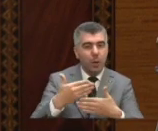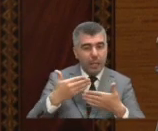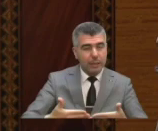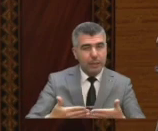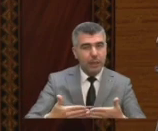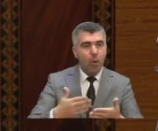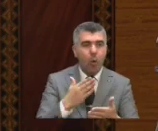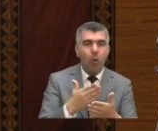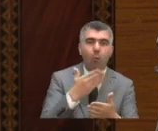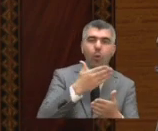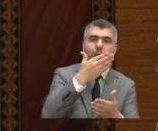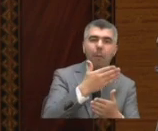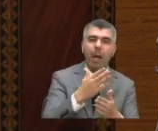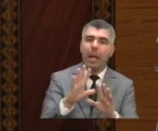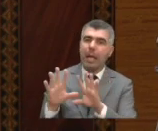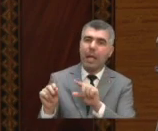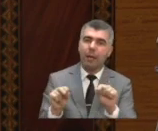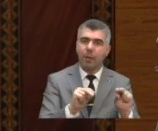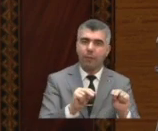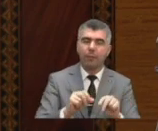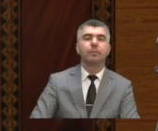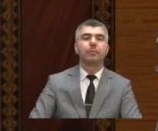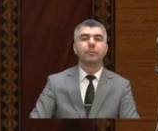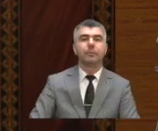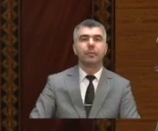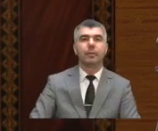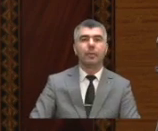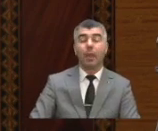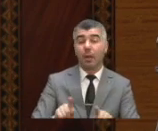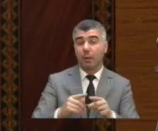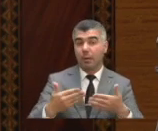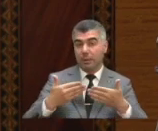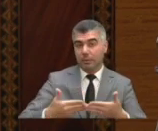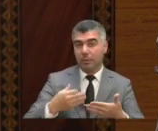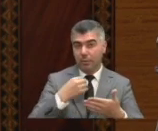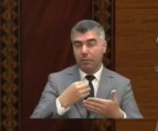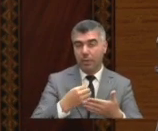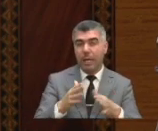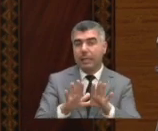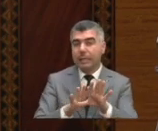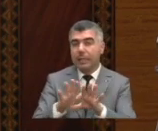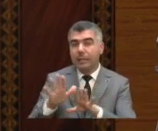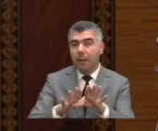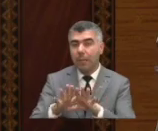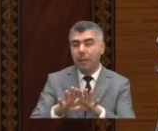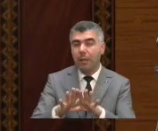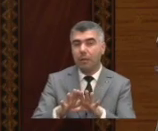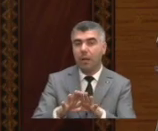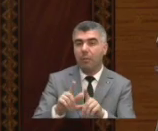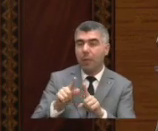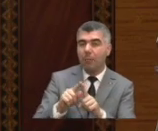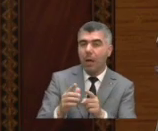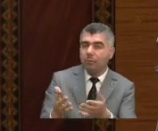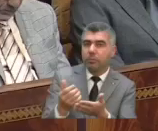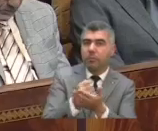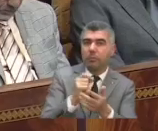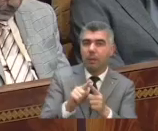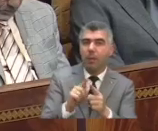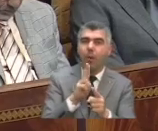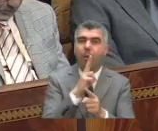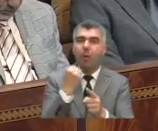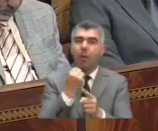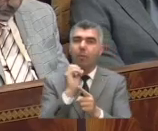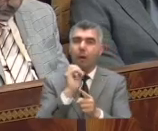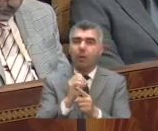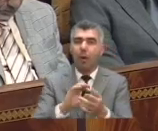وعلى المدى البعيد وفي هذا الصدد فان التدابير التي اتخذتها بلادنا من اجل التحكم في